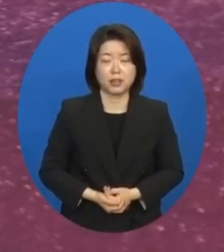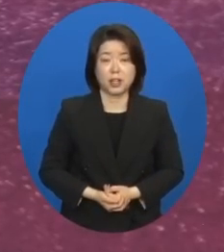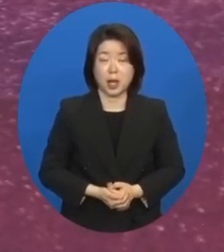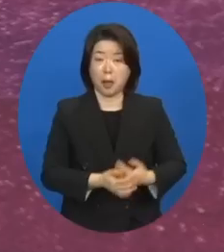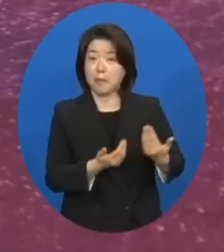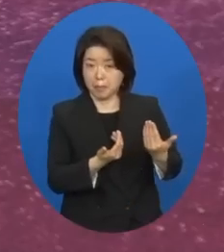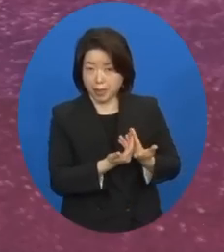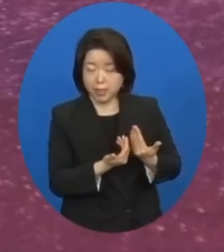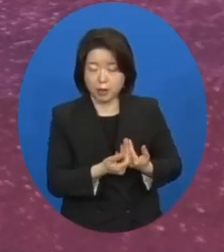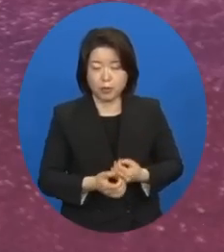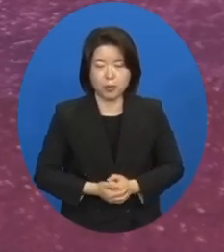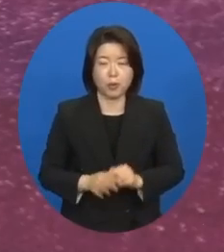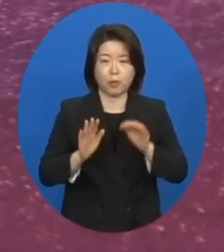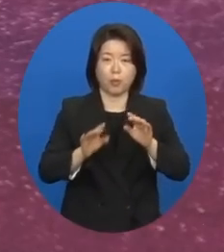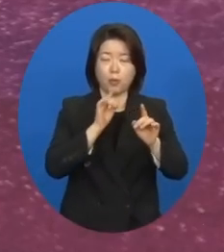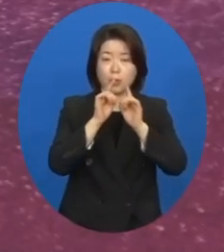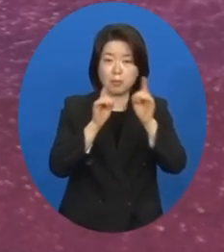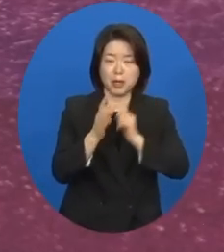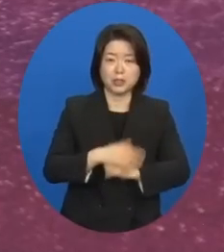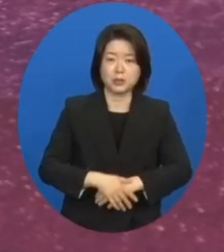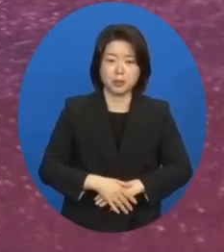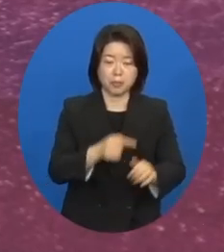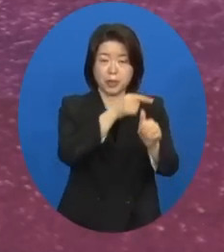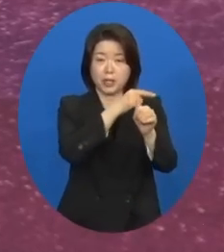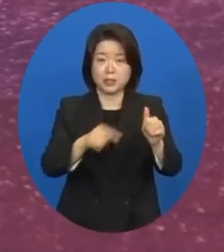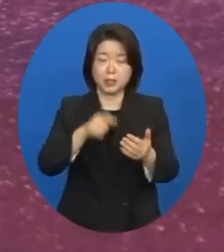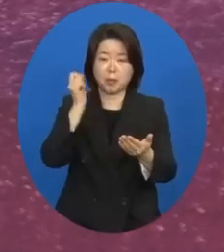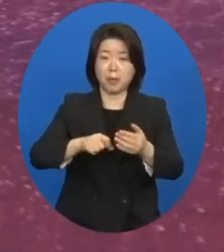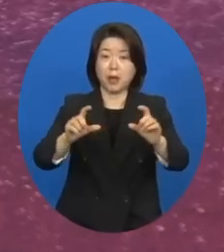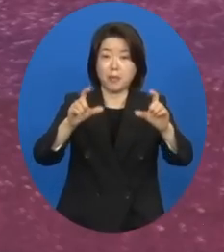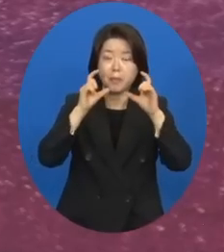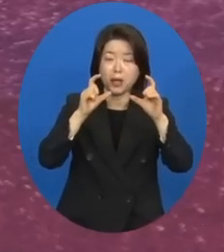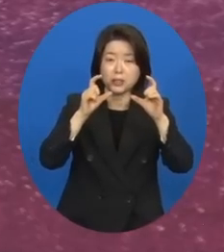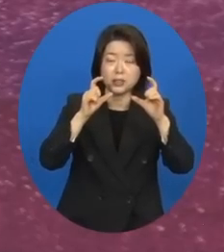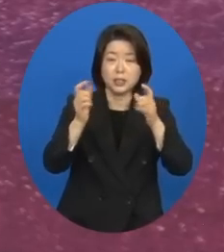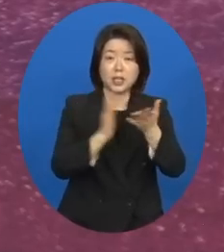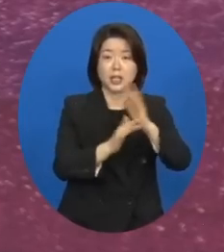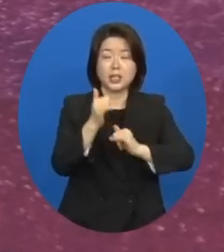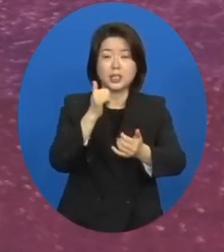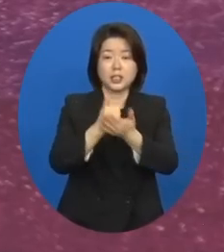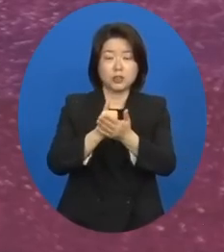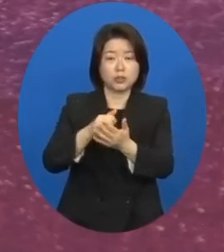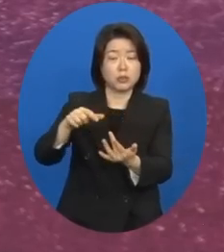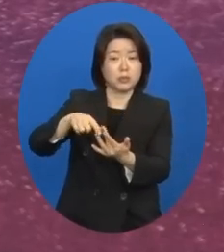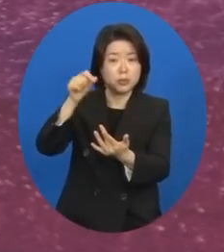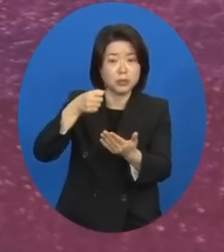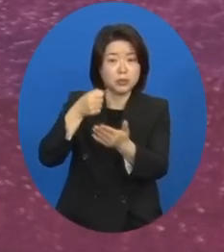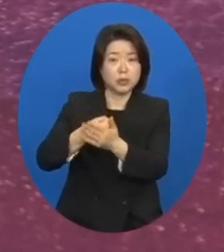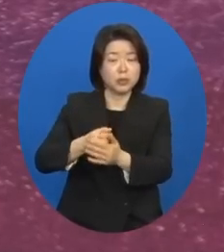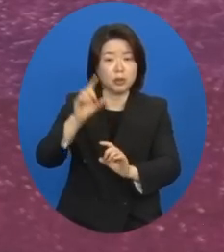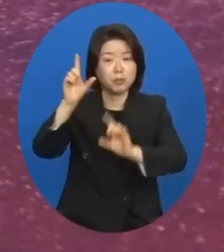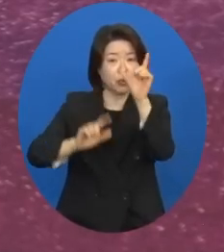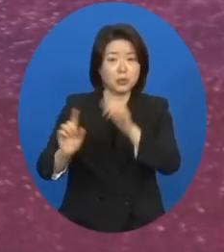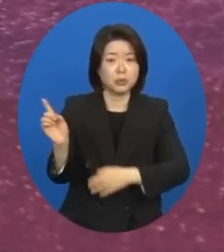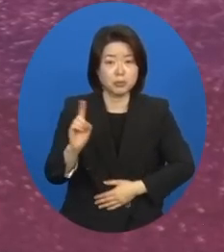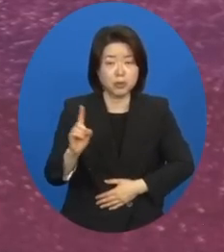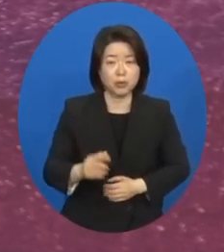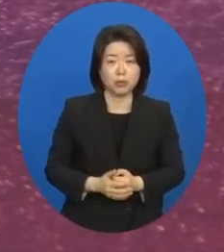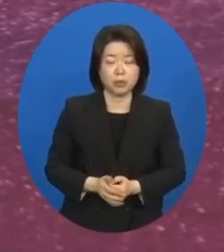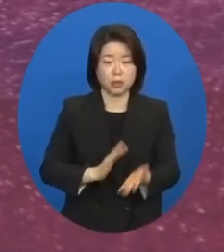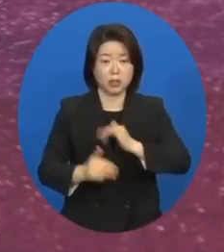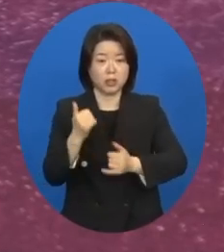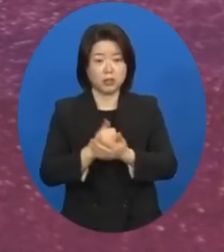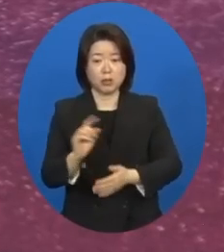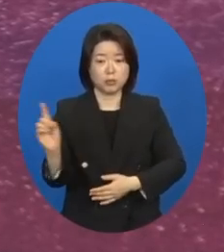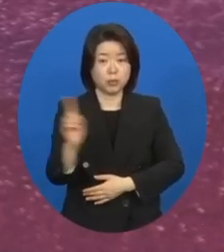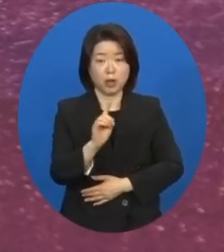반면 오늘 말씀에 사형 판결을 받으신 예수님은 어떤 선택을 하십니까? 예수님께서는 아무 말이